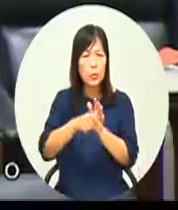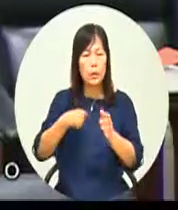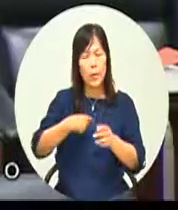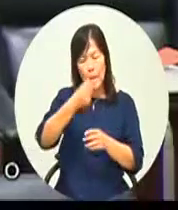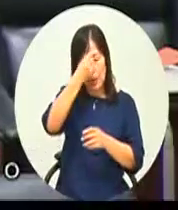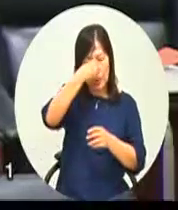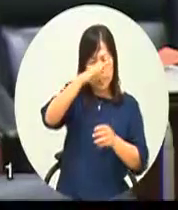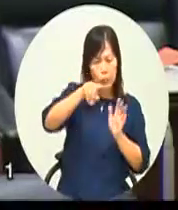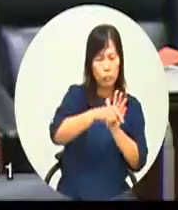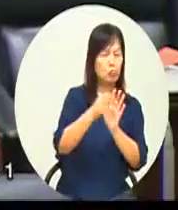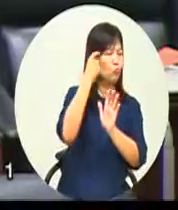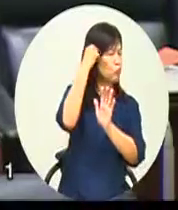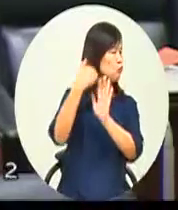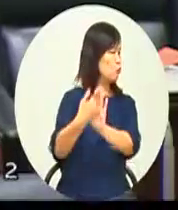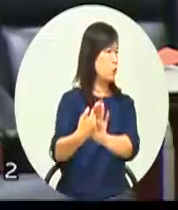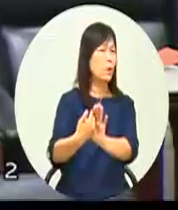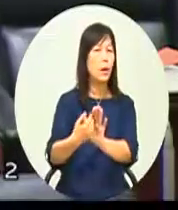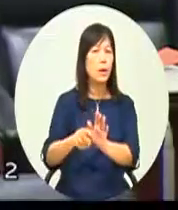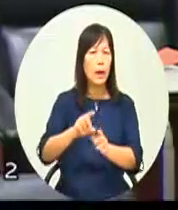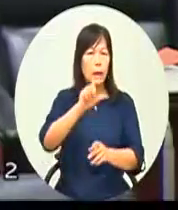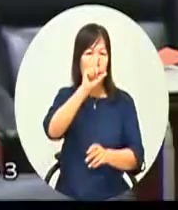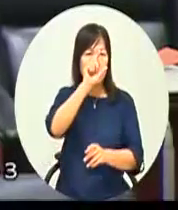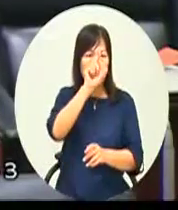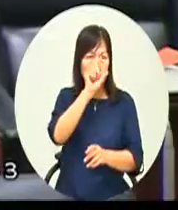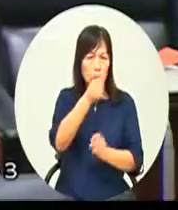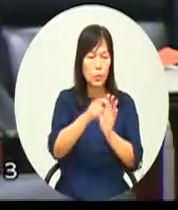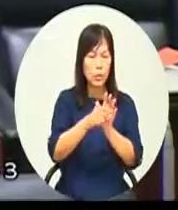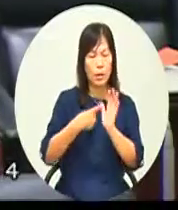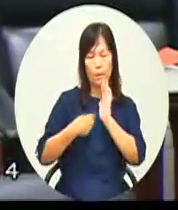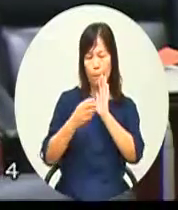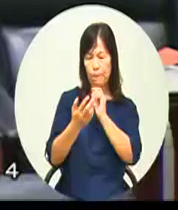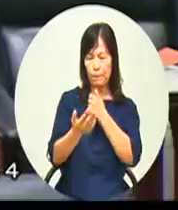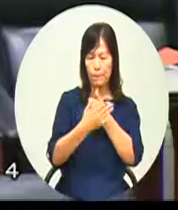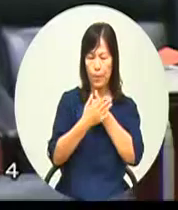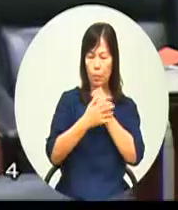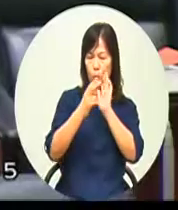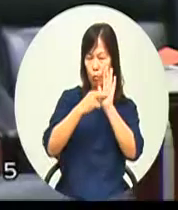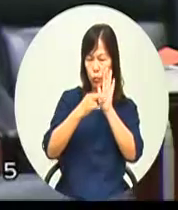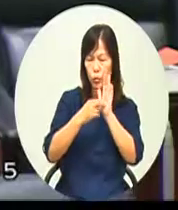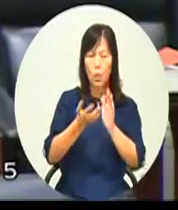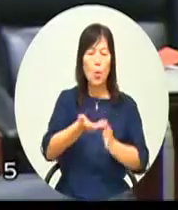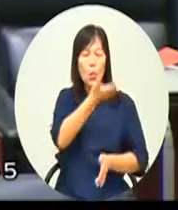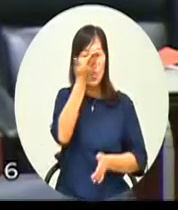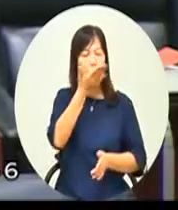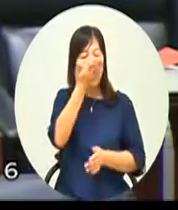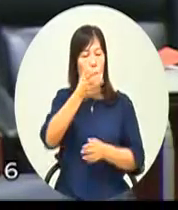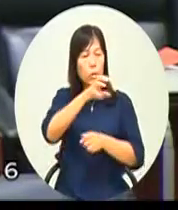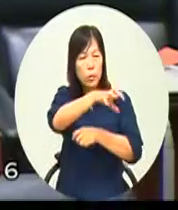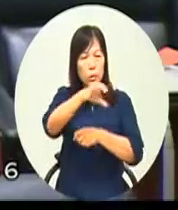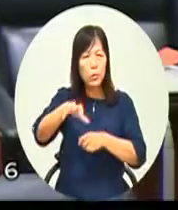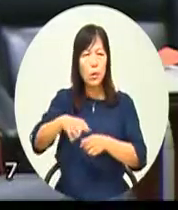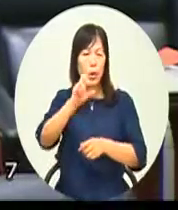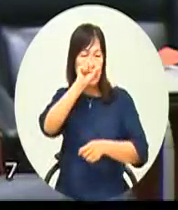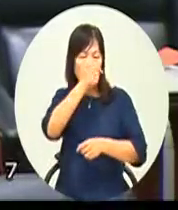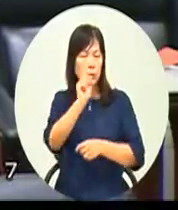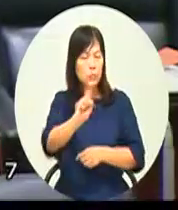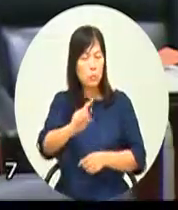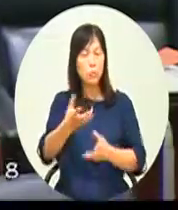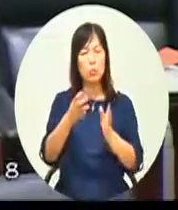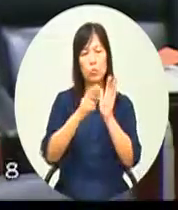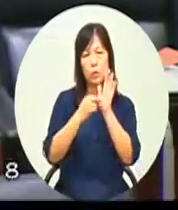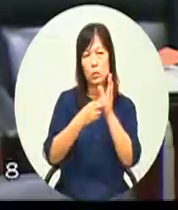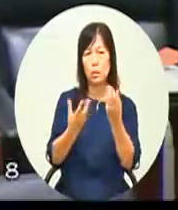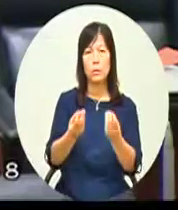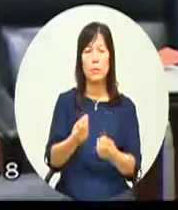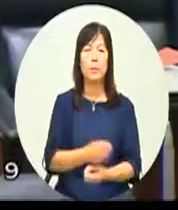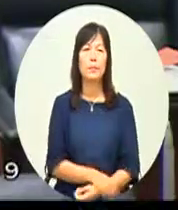凤山孤立在外，没有特别讲到我们凤山的旅游的观光的特色哦。好，